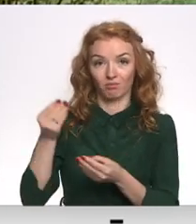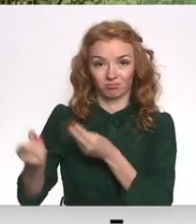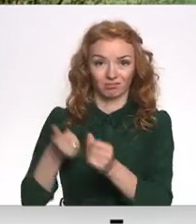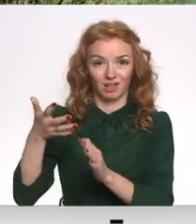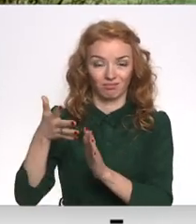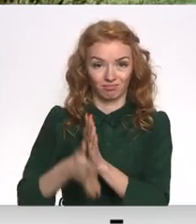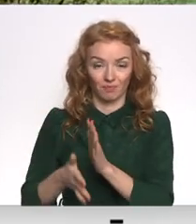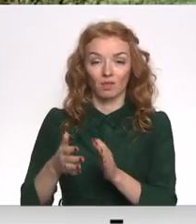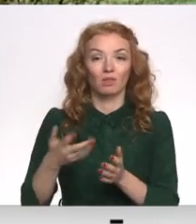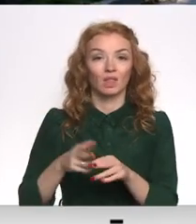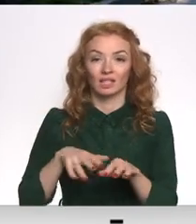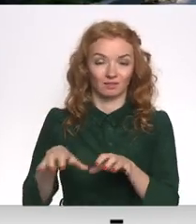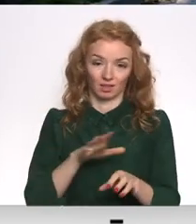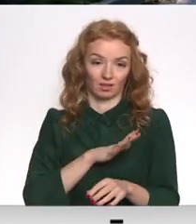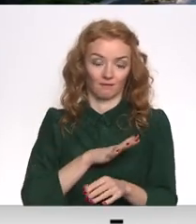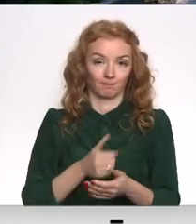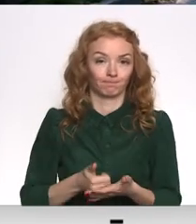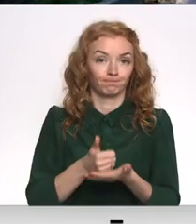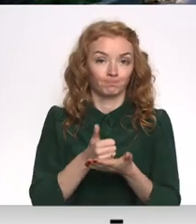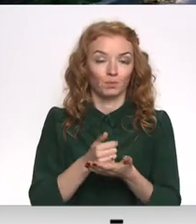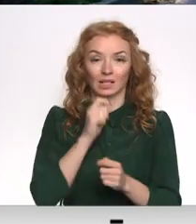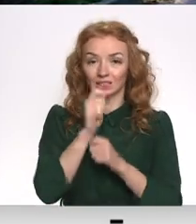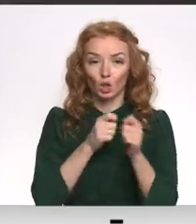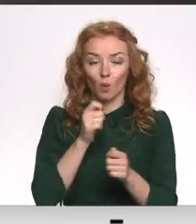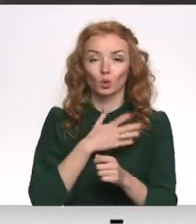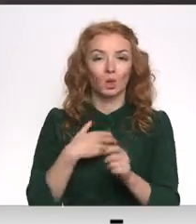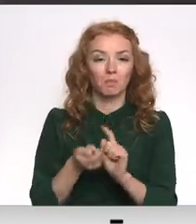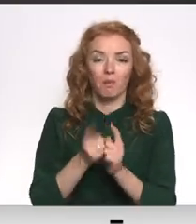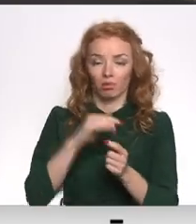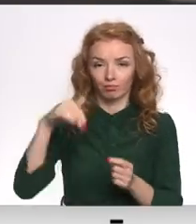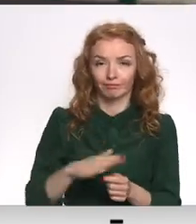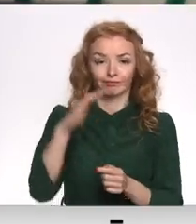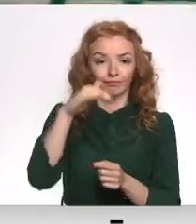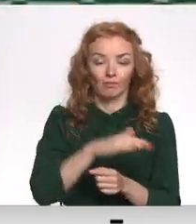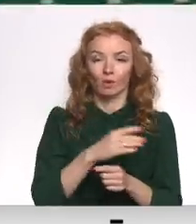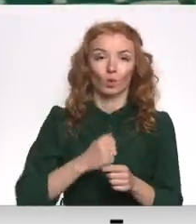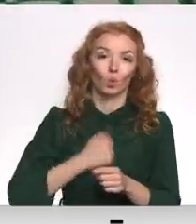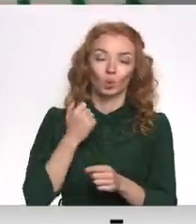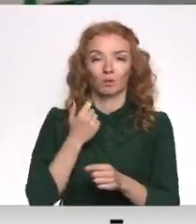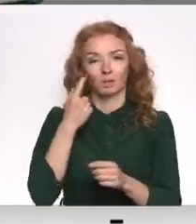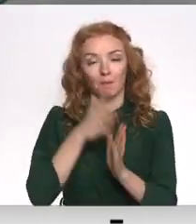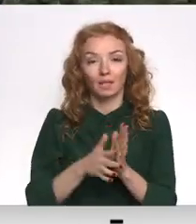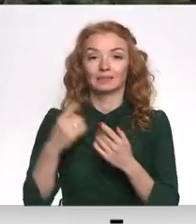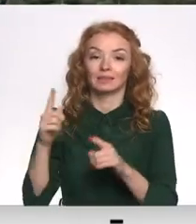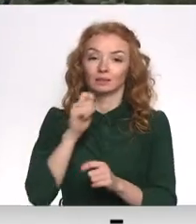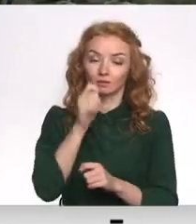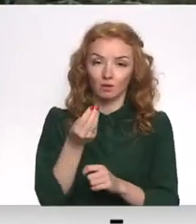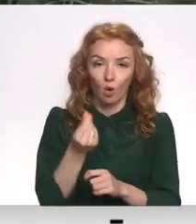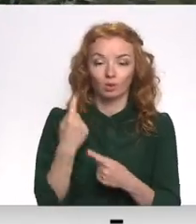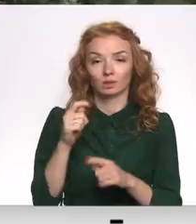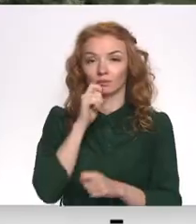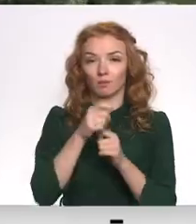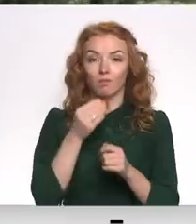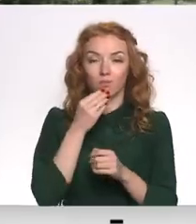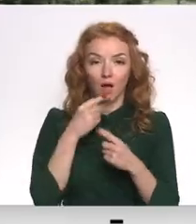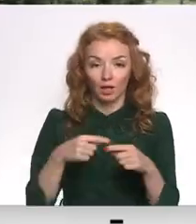par kādiem dzīvniekiem mēs runājam. Ziedojuma apmērs ir ļoti mainīgs un to grūti noteikt. Kāds ziedo pārtiku, kāds kādu eiro, bet Meža vairogos